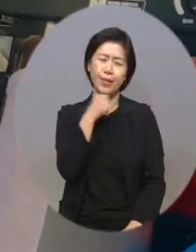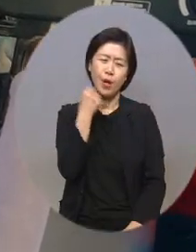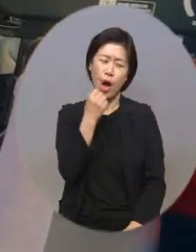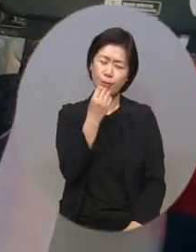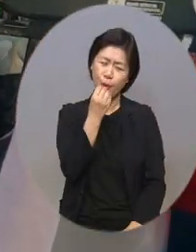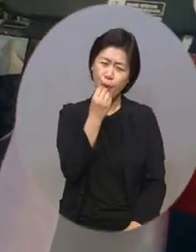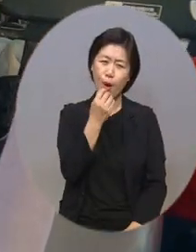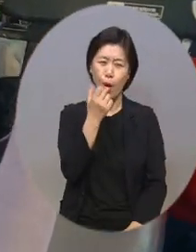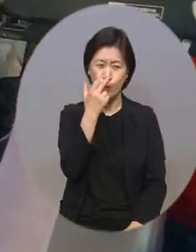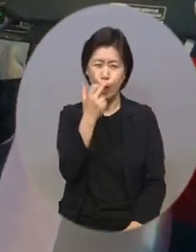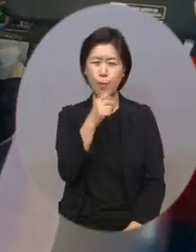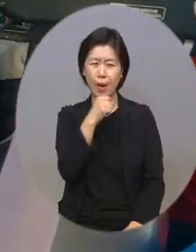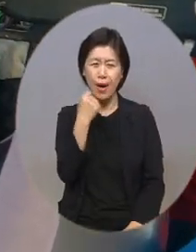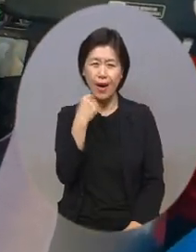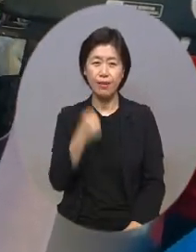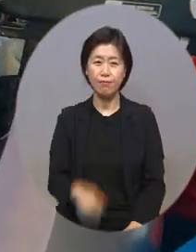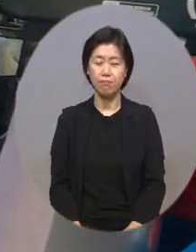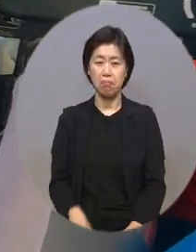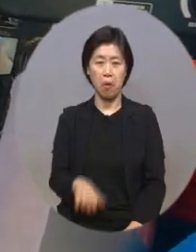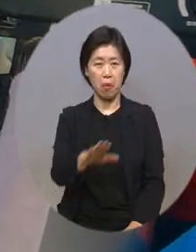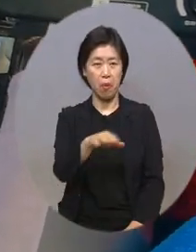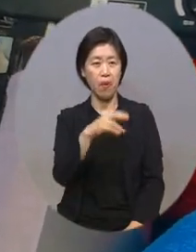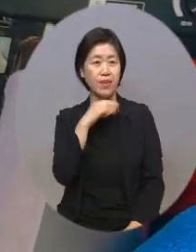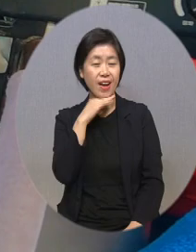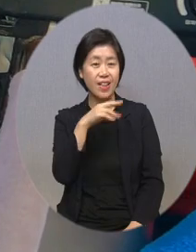초콜릿 맛있어. 역시 20대는 초콜릿 같은 거